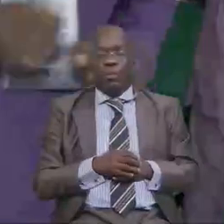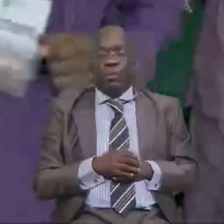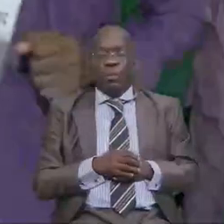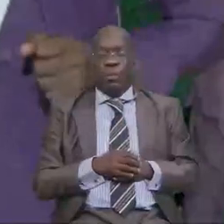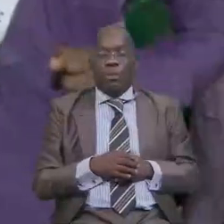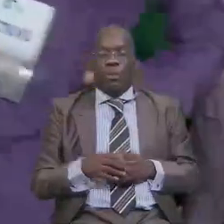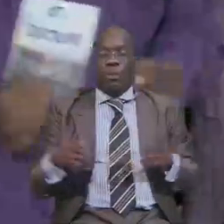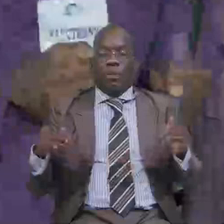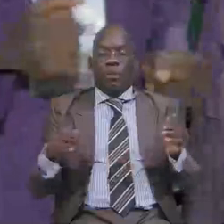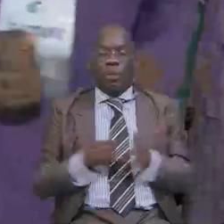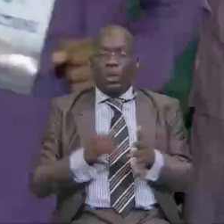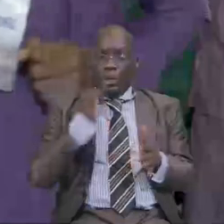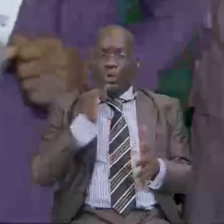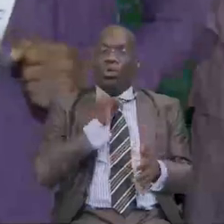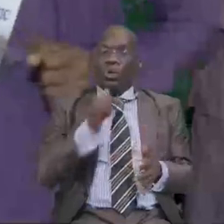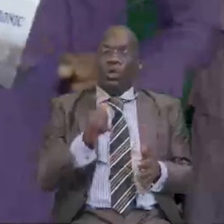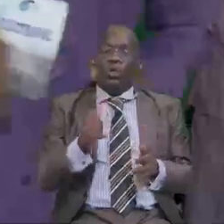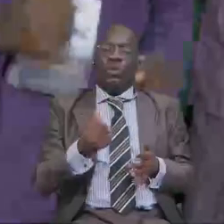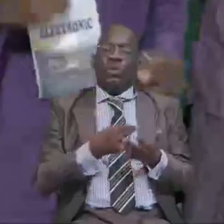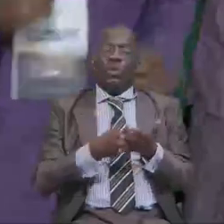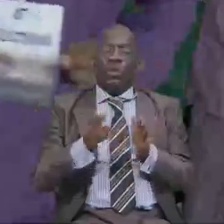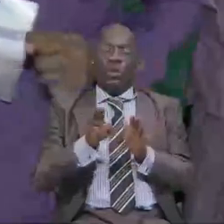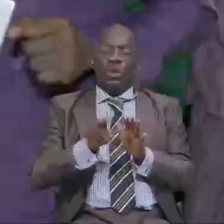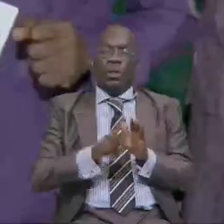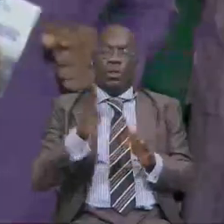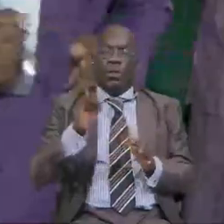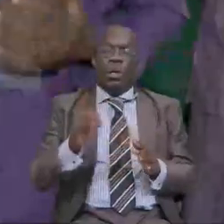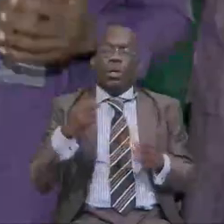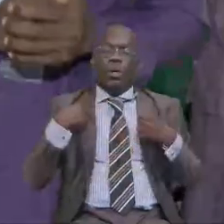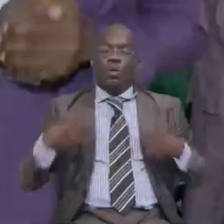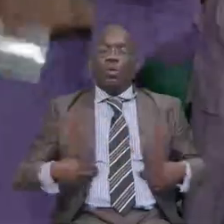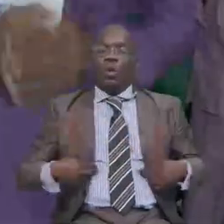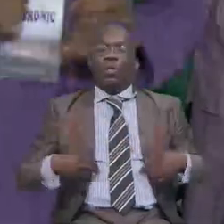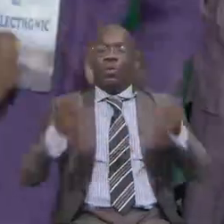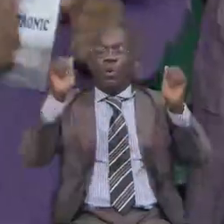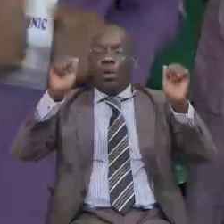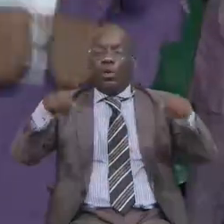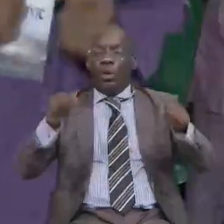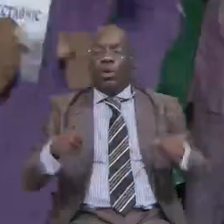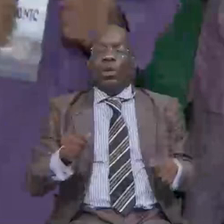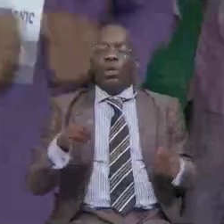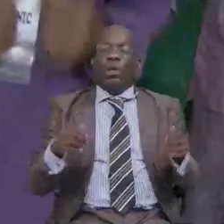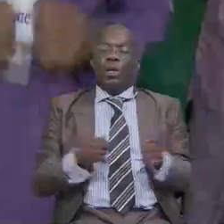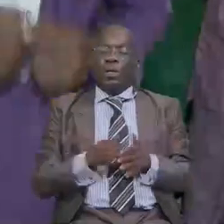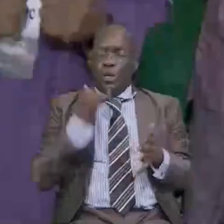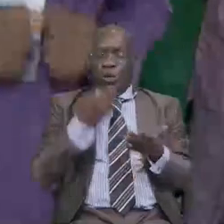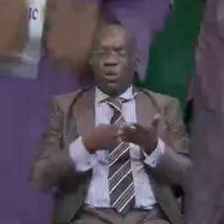Ce n'est pas la sainteté par les efforts humains, la sainteté par la grâce, la sainteté par la